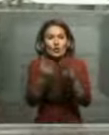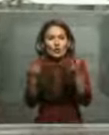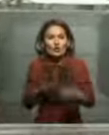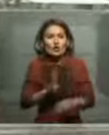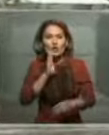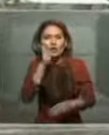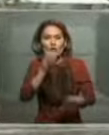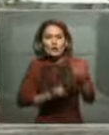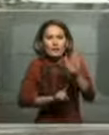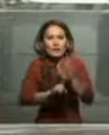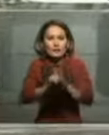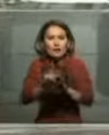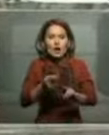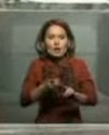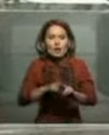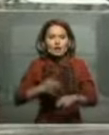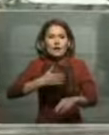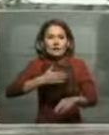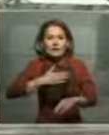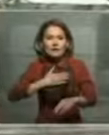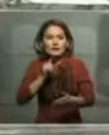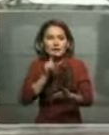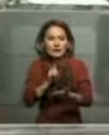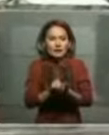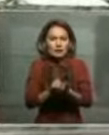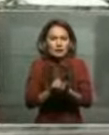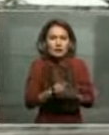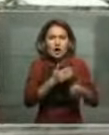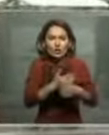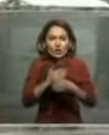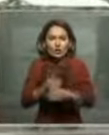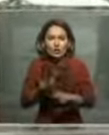ішінде өртеуді тапсырды. Әскерилер отын қамтамасыз етуде. Мәйіттер табылған жерде өртеледі.